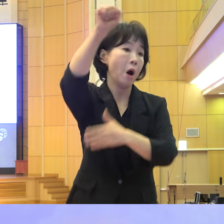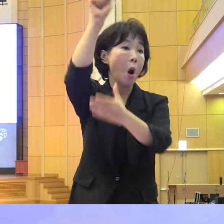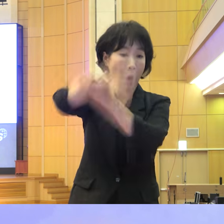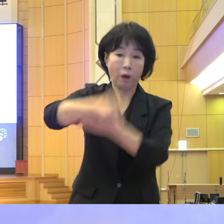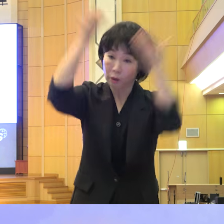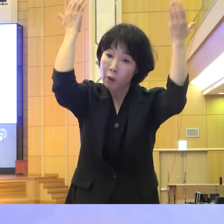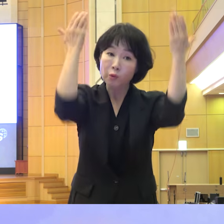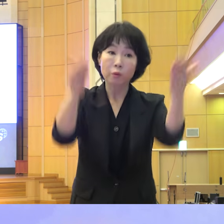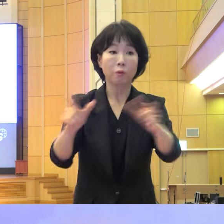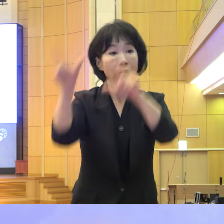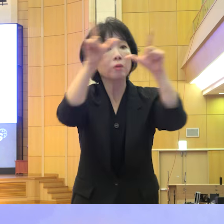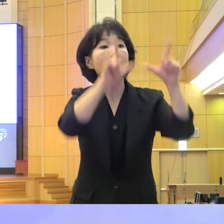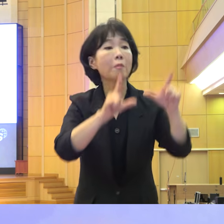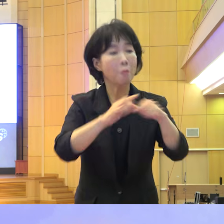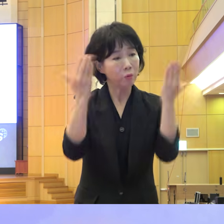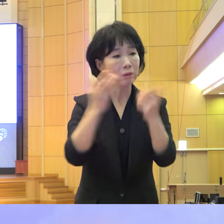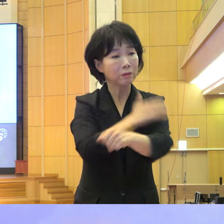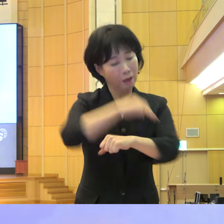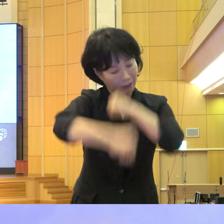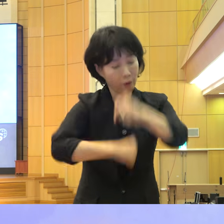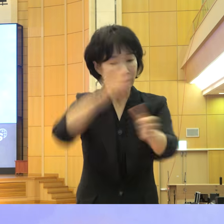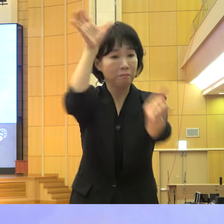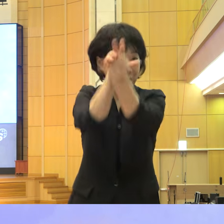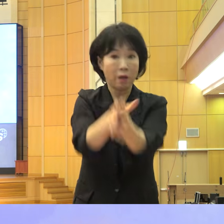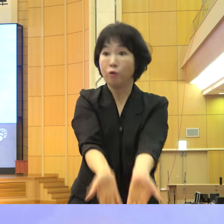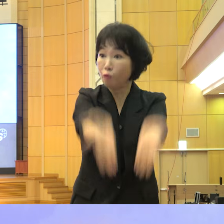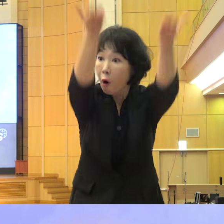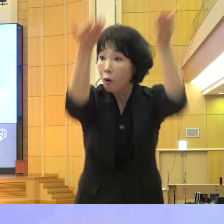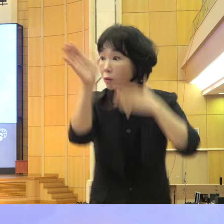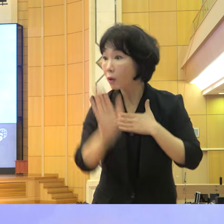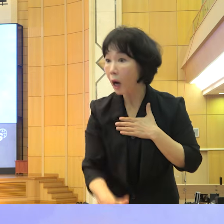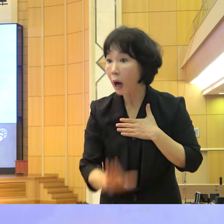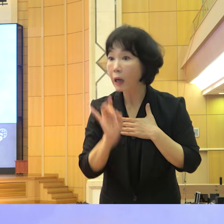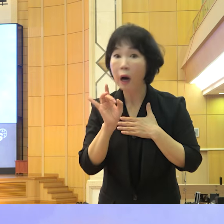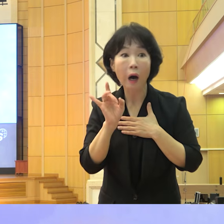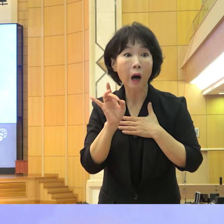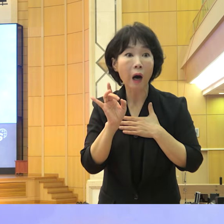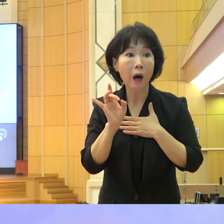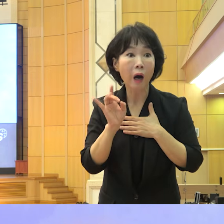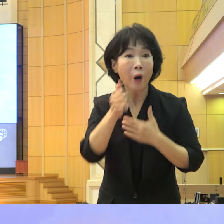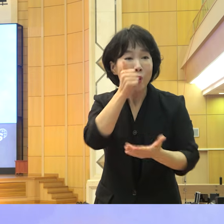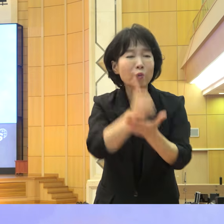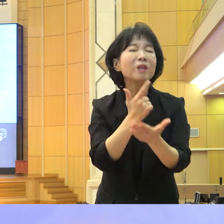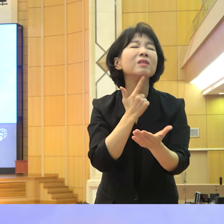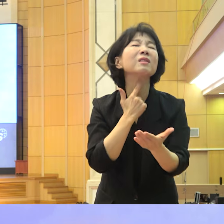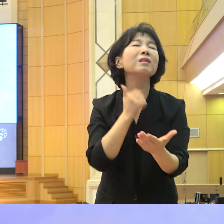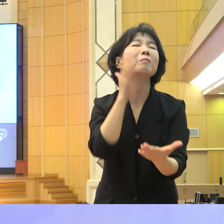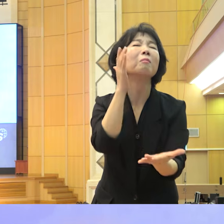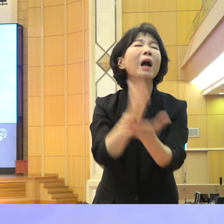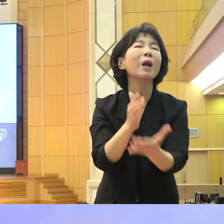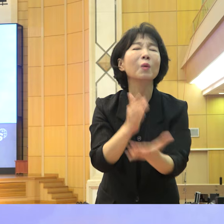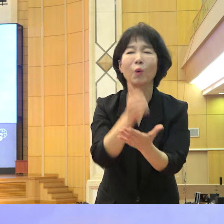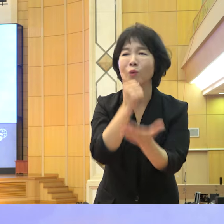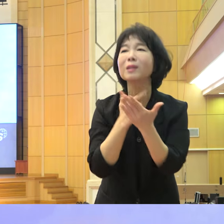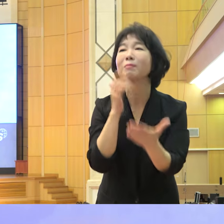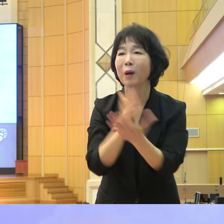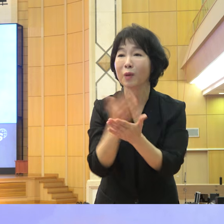여러분들의 삶에 무엇을 하든지 하라는 거예요. 죄 짓는 것만 빼놓고.